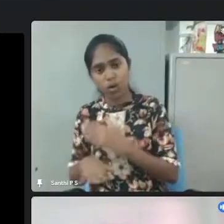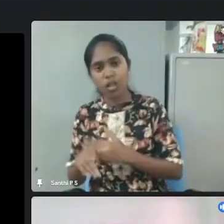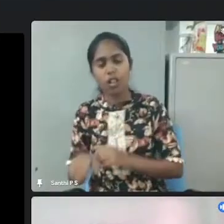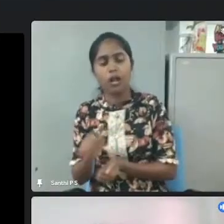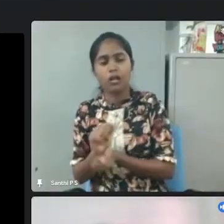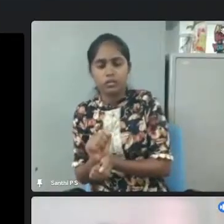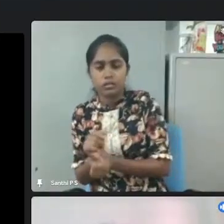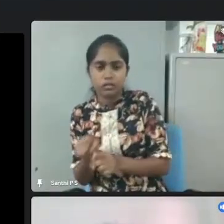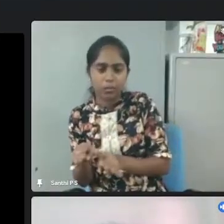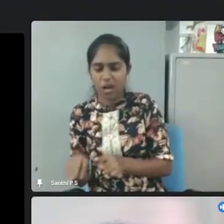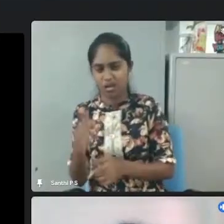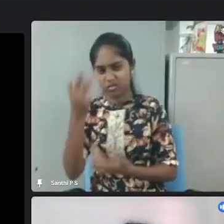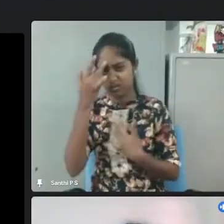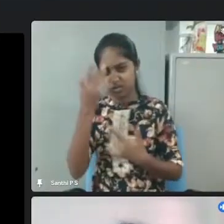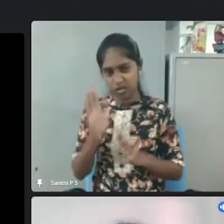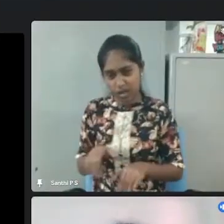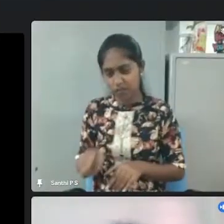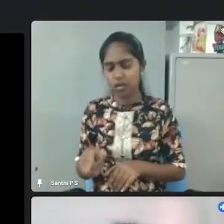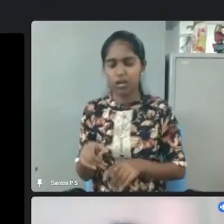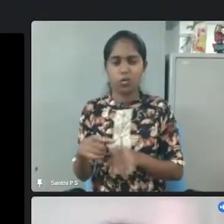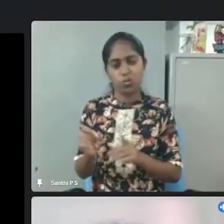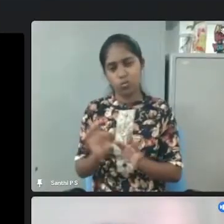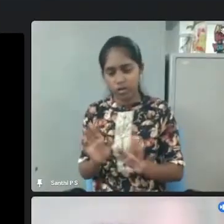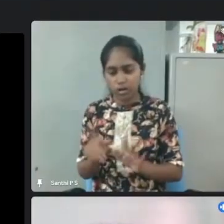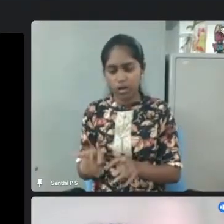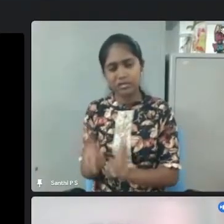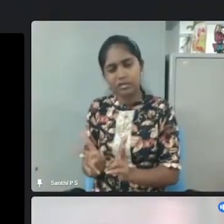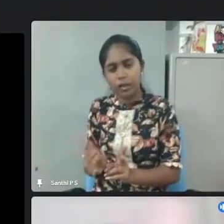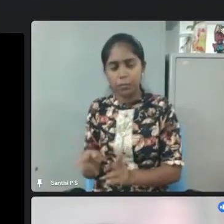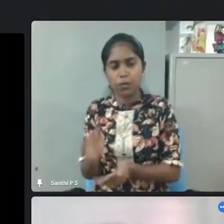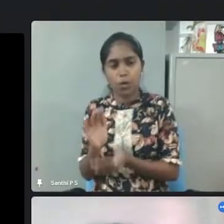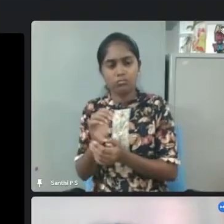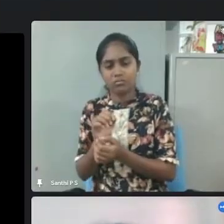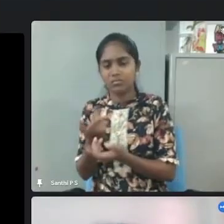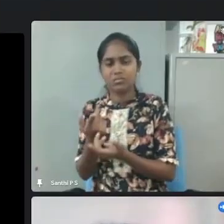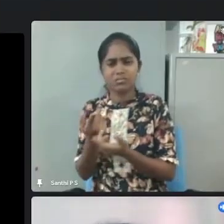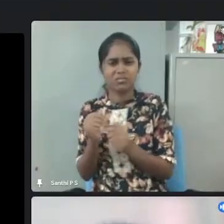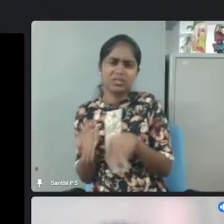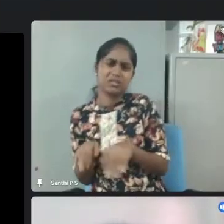കുട്ടികൾ, അയ്യോ വയ്യാത്ത കുട്ടിയല്ലേ, എന്തിനാ കുഞ്ഞിനെ കൊണ്ട് ചെയ്യിക്കുന്നേ എന്നൊക്കെയുള്ള ചോദ്യങ്ങൾ പലപ്പോഴും